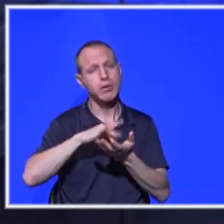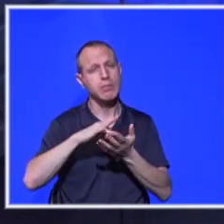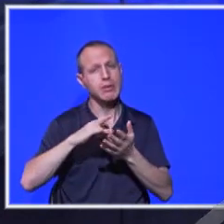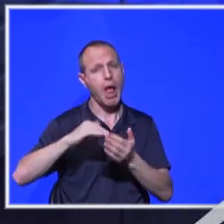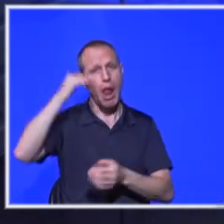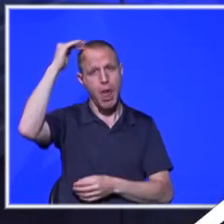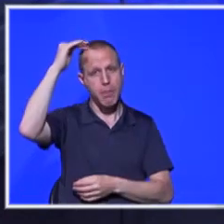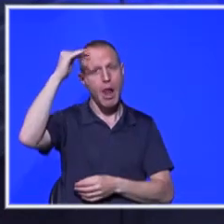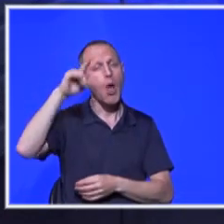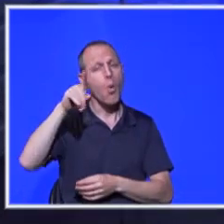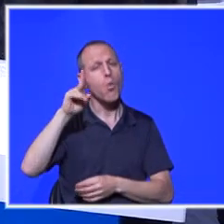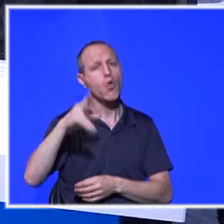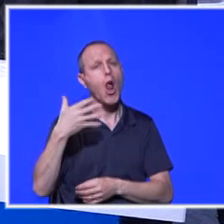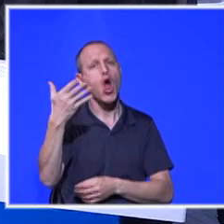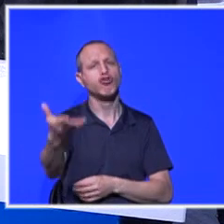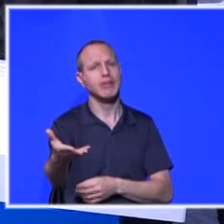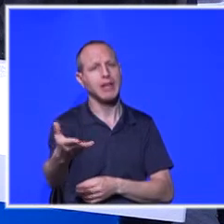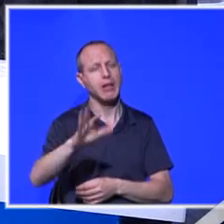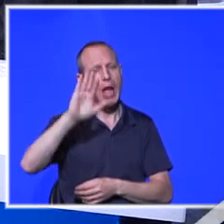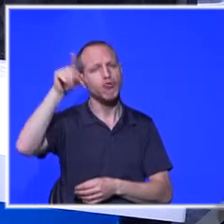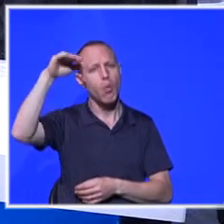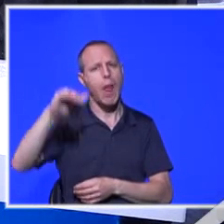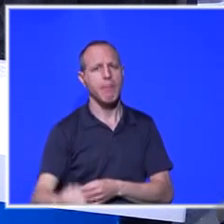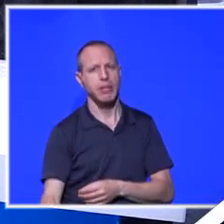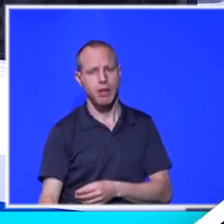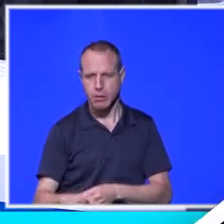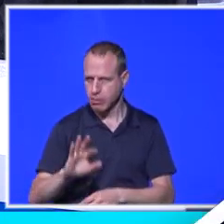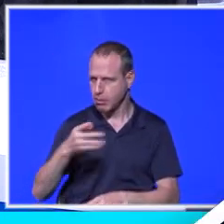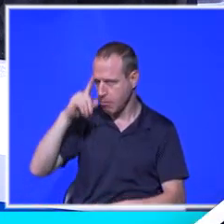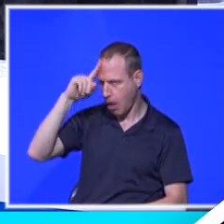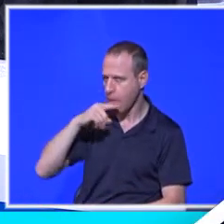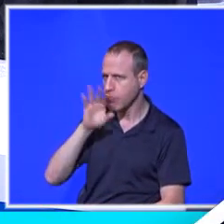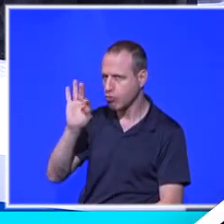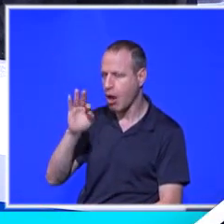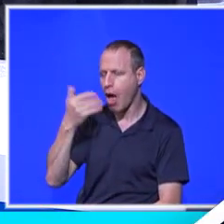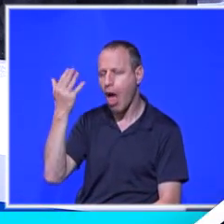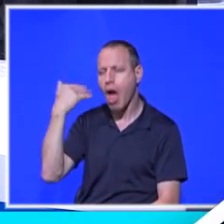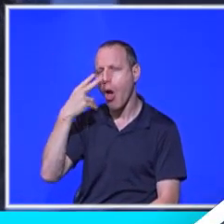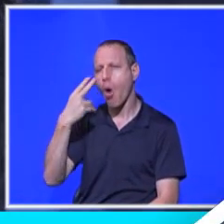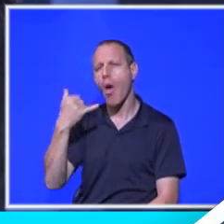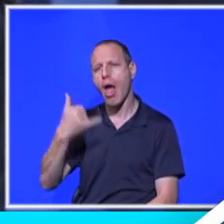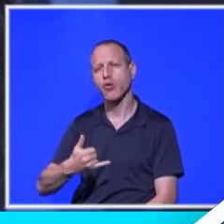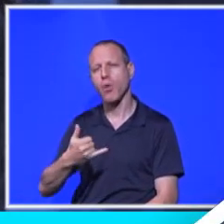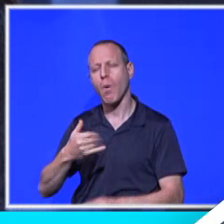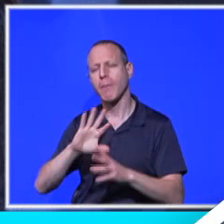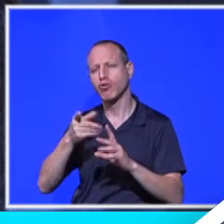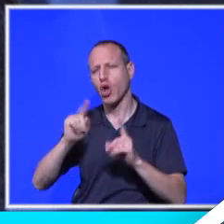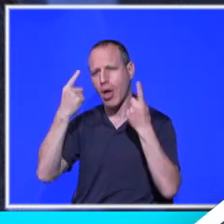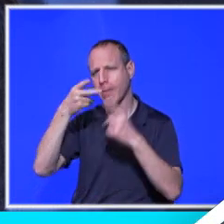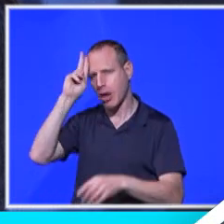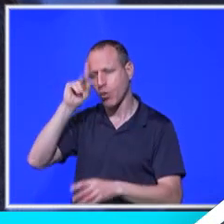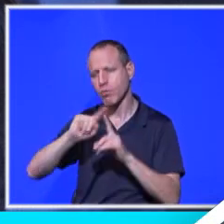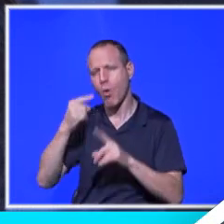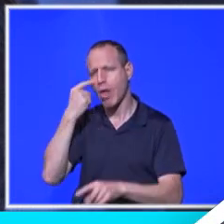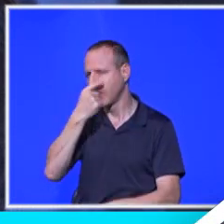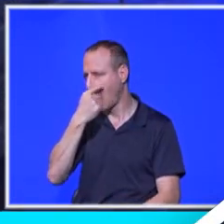להושיט יד גם כשהוא יהיה למטה. אתה יודע, אם אבא שלך היה היום רואה את כל מה שקורה בליכוד מול עיניו, מה הוא היה אומר?